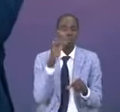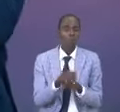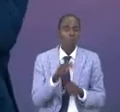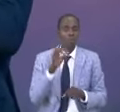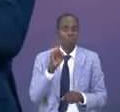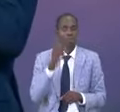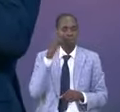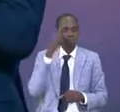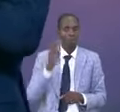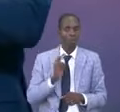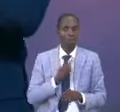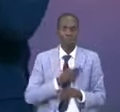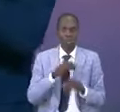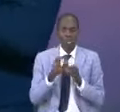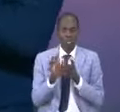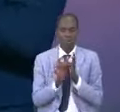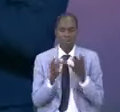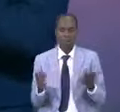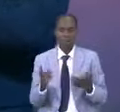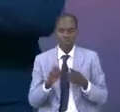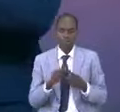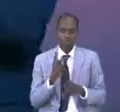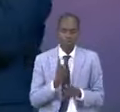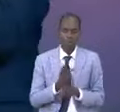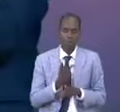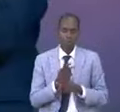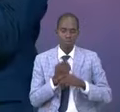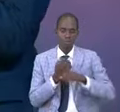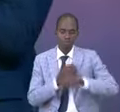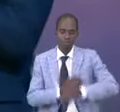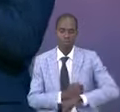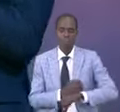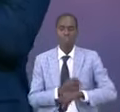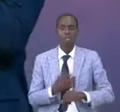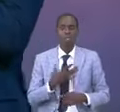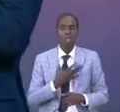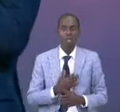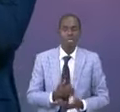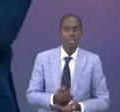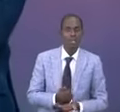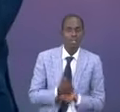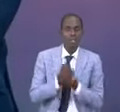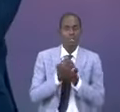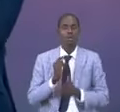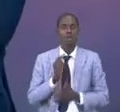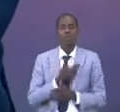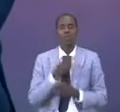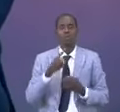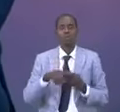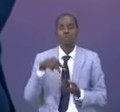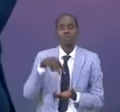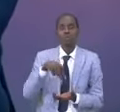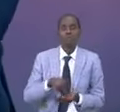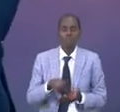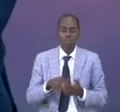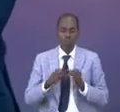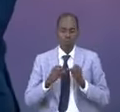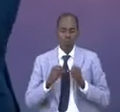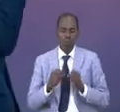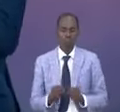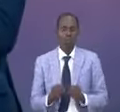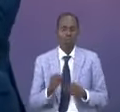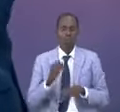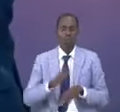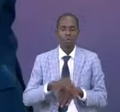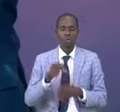pour nous garder et nos conserver et pour nous aider à tenir solide ferme sur le rock